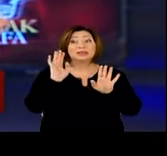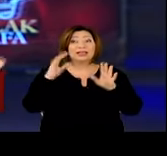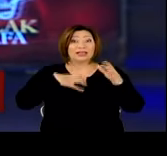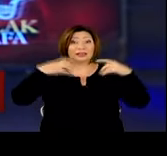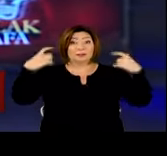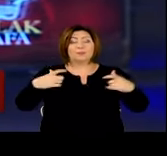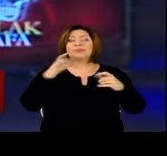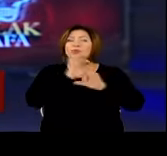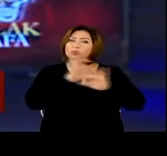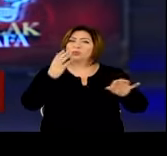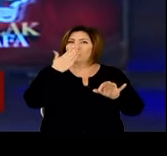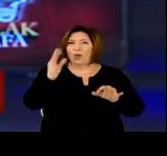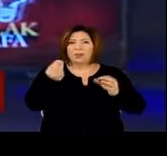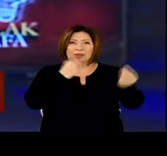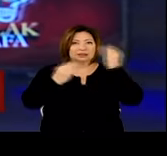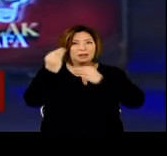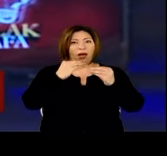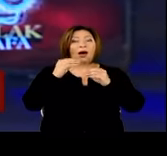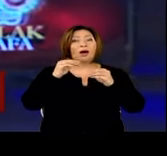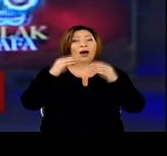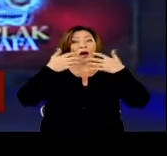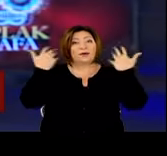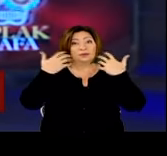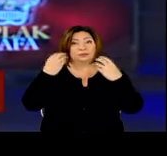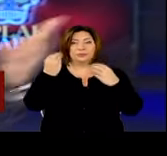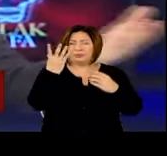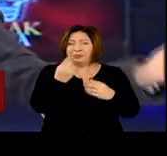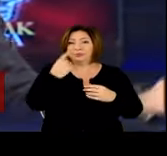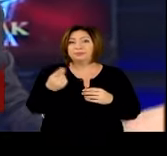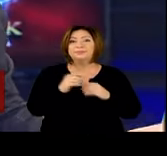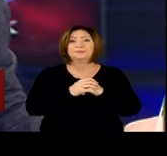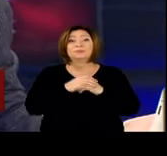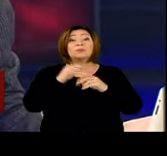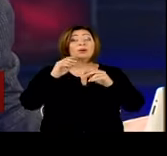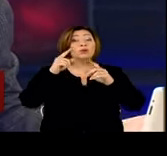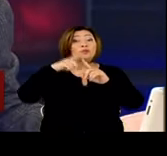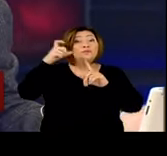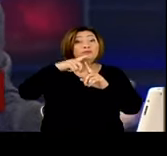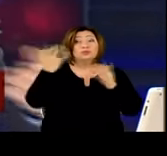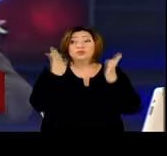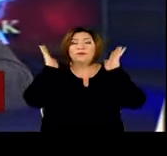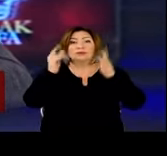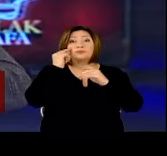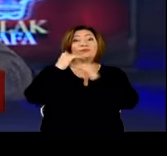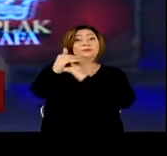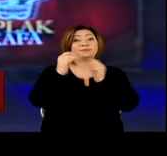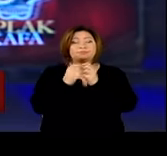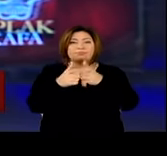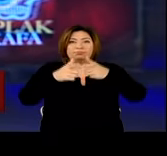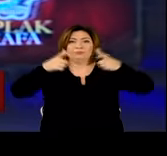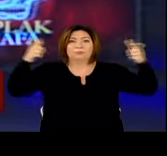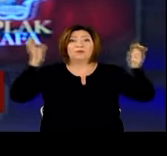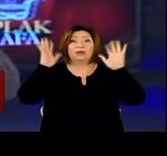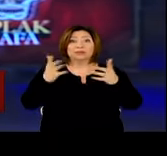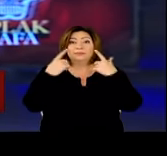tabiatından beslenen hayvanın eti güzel olur diye, evet, anlatıyoruz. Ama nüfus o kadar çok artıyor ki, bir de fazla